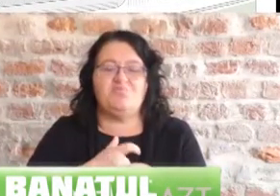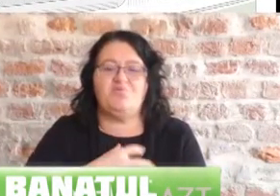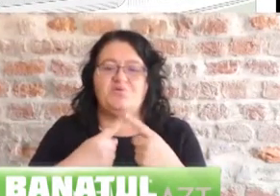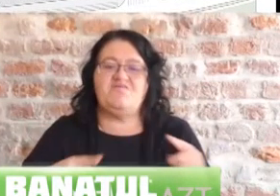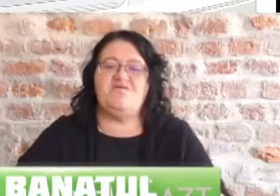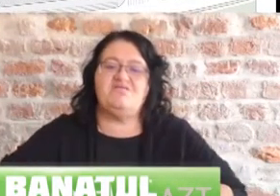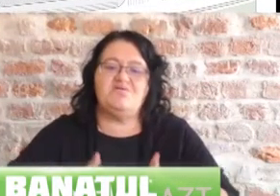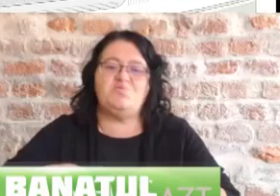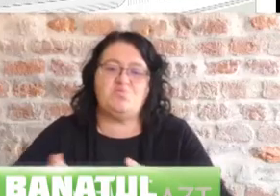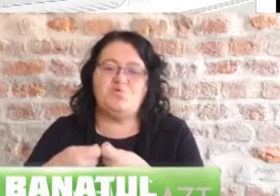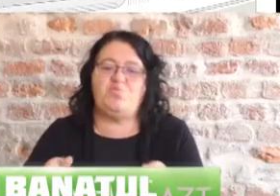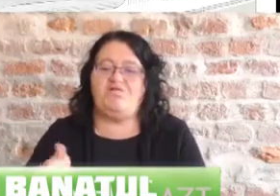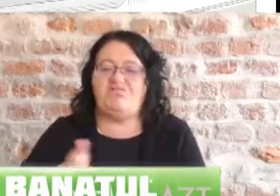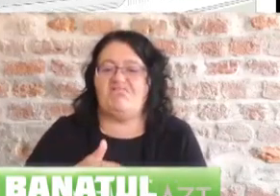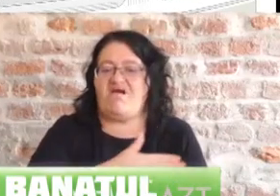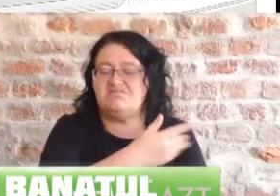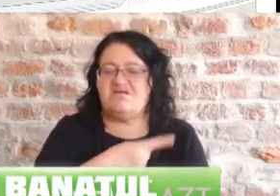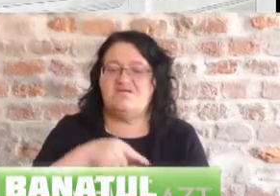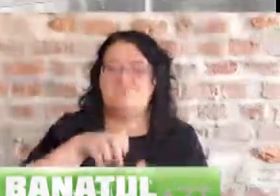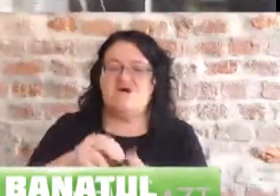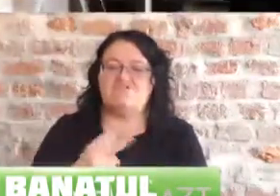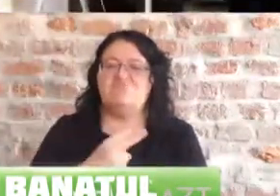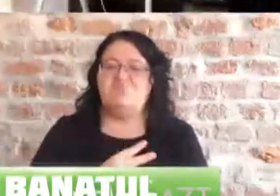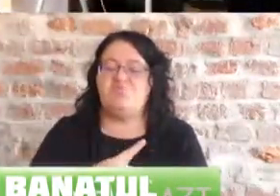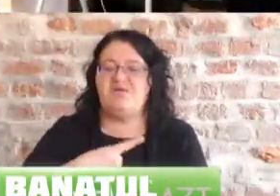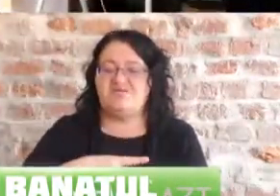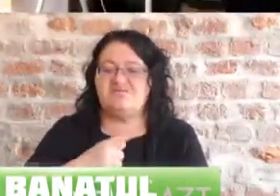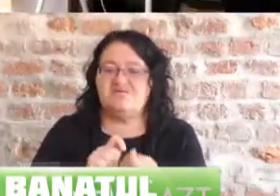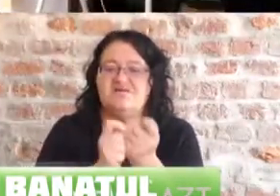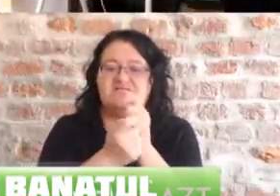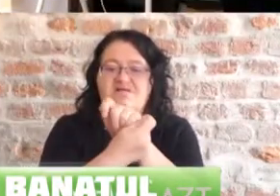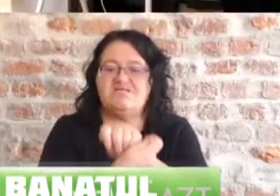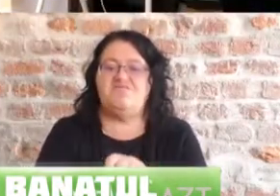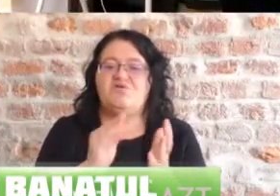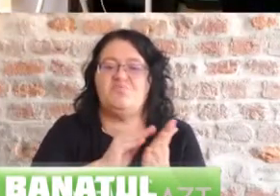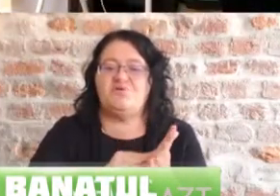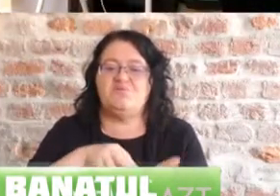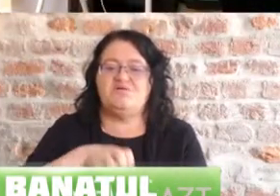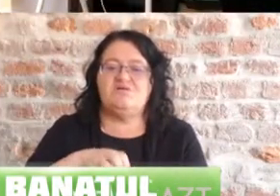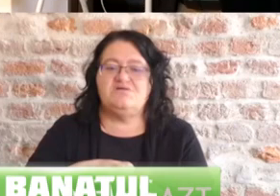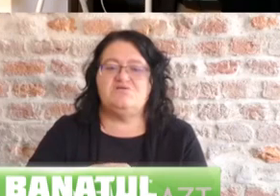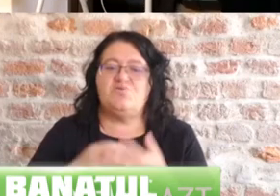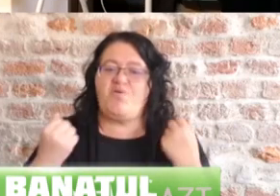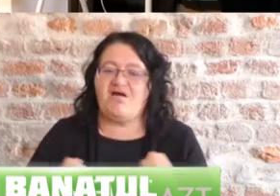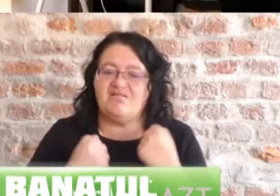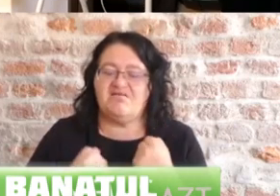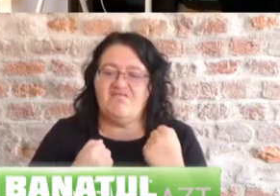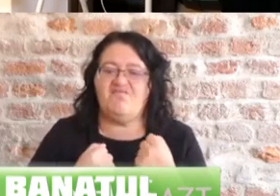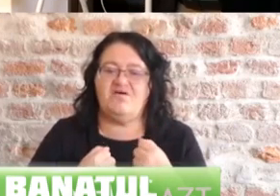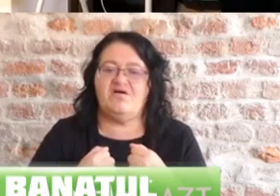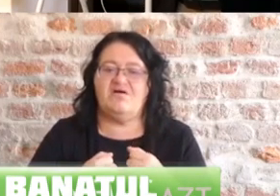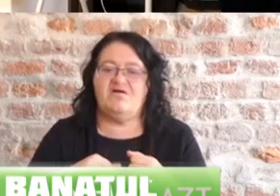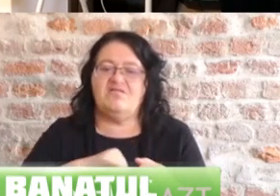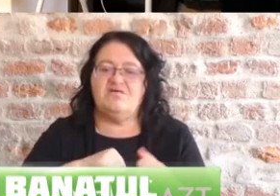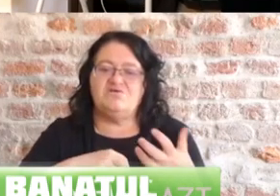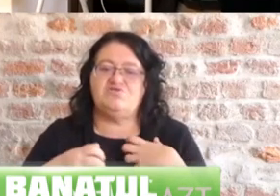diverse trasee în toate direcțiile. Spațiul public verde existent se transformă în această propunere într-o zonă interactivă, receptivă la